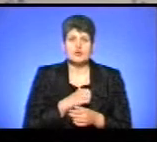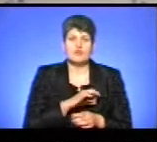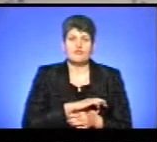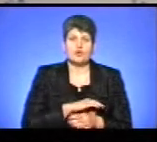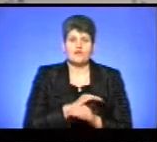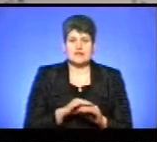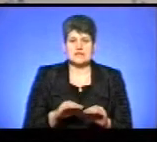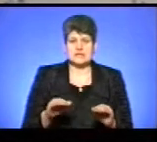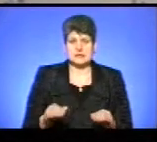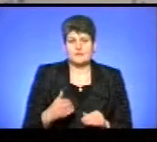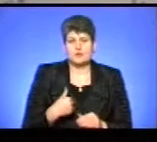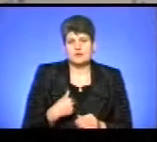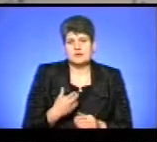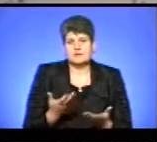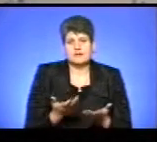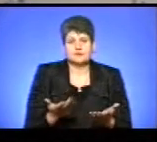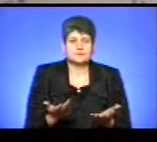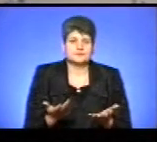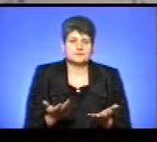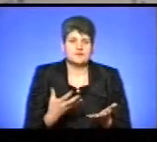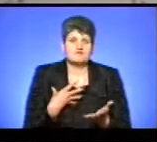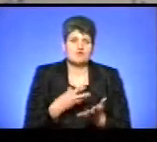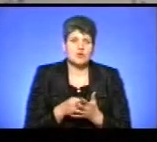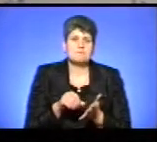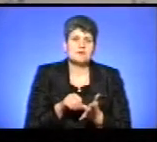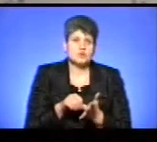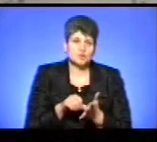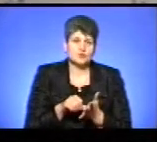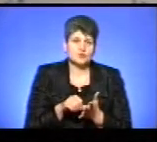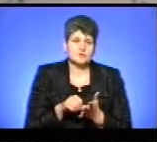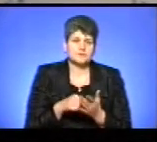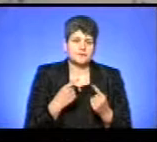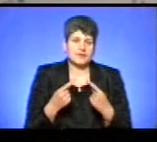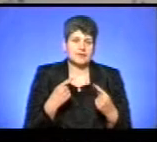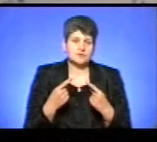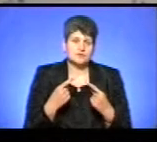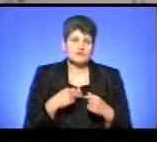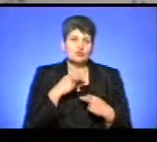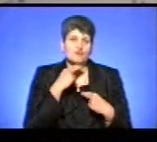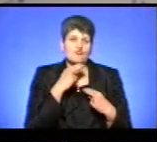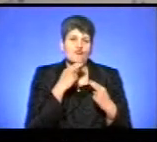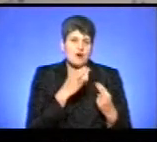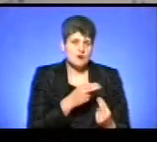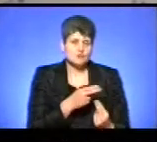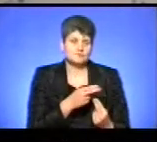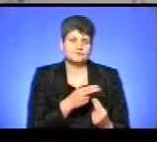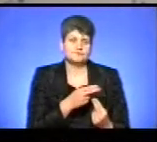хотіли якось так, навіть своєю присутністю у цій панельній дискусії, звернути увагу,